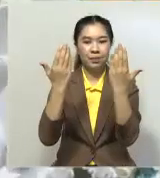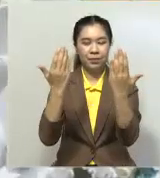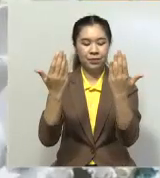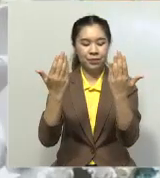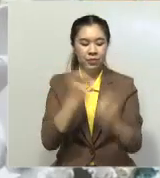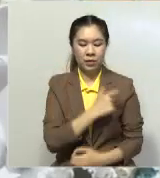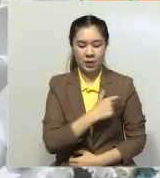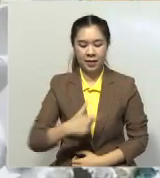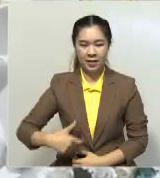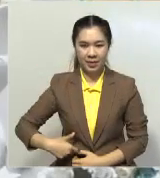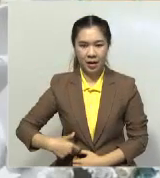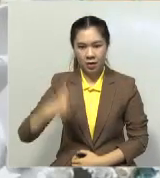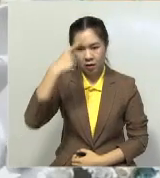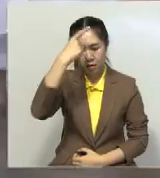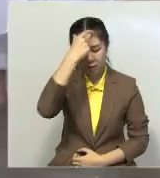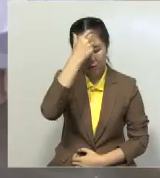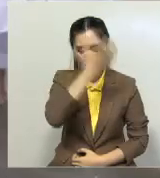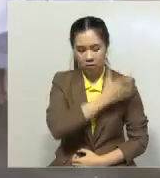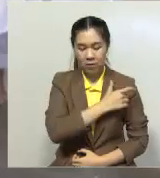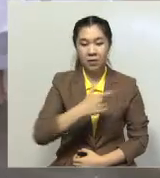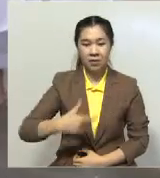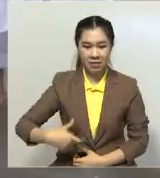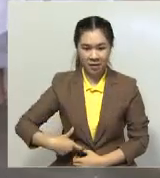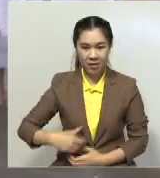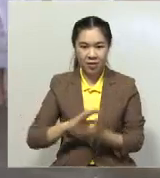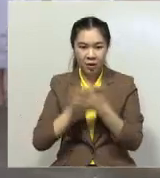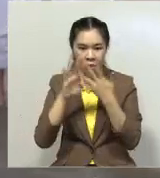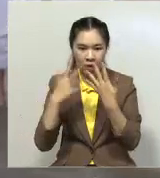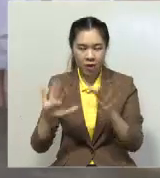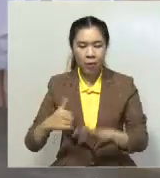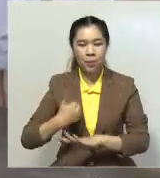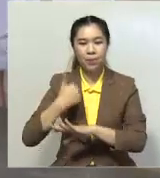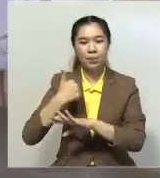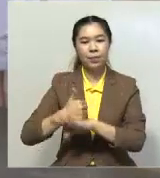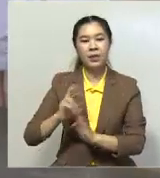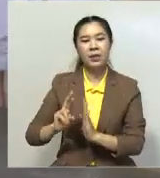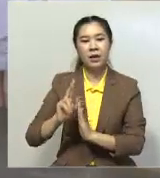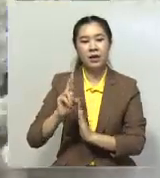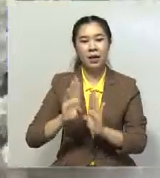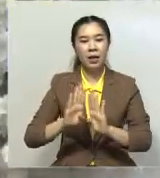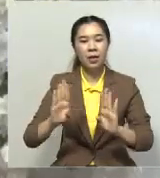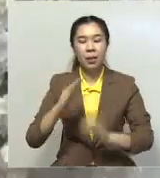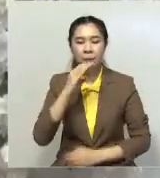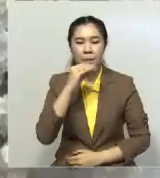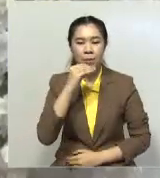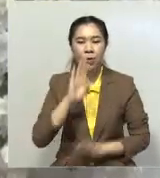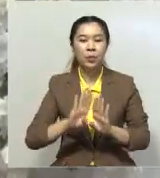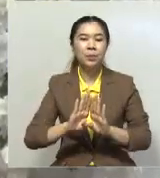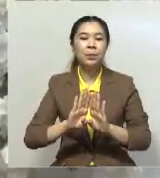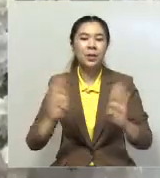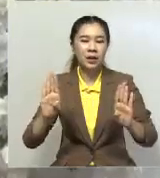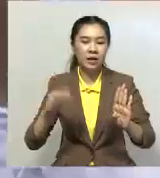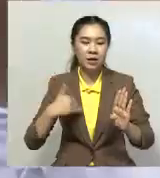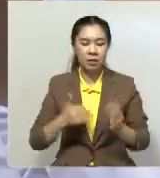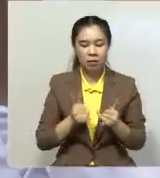าลที่9จากนั้นผู้ว่าราชการจังหวัดเชียงรายได้กล่าวเปิดโครงการบรรพชาอุปสมบทในครั้งนี้ก่อนที่นาคทั้